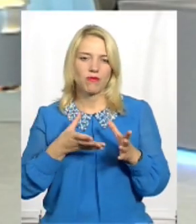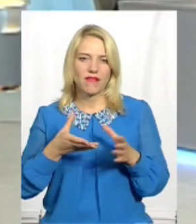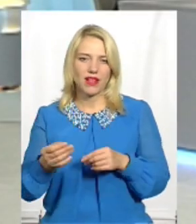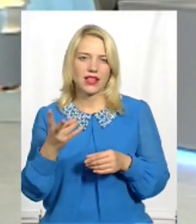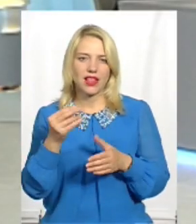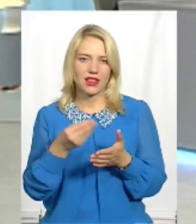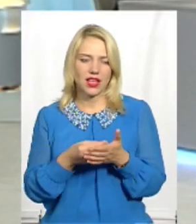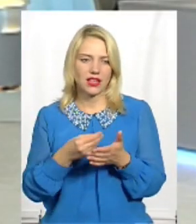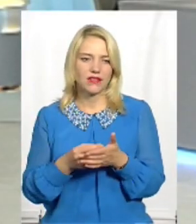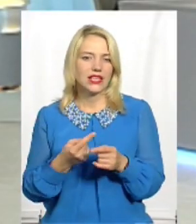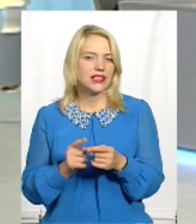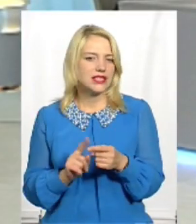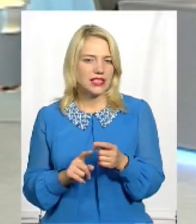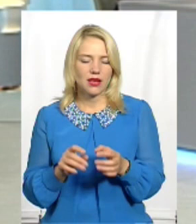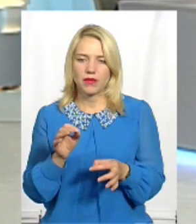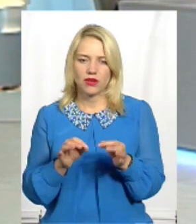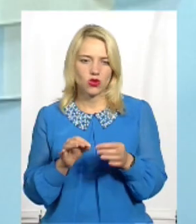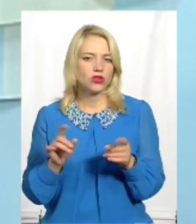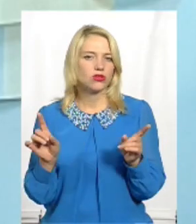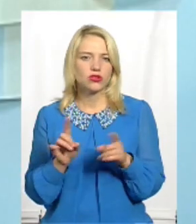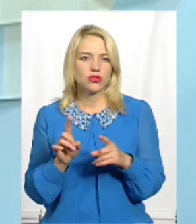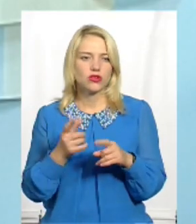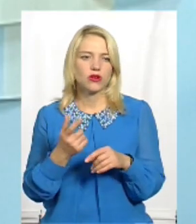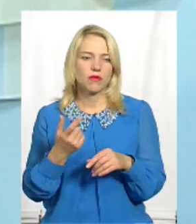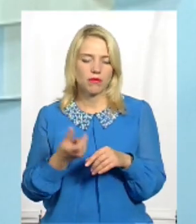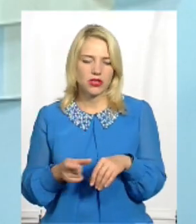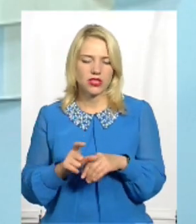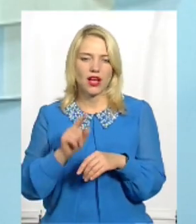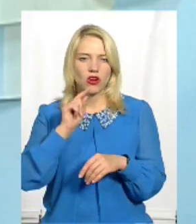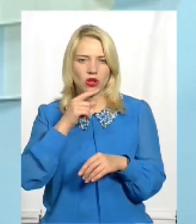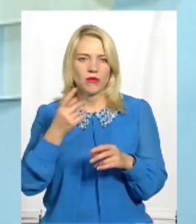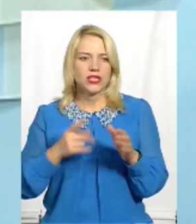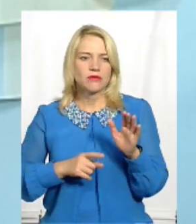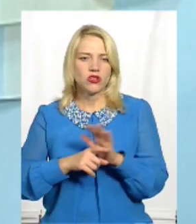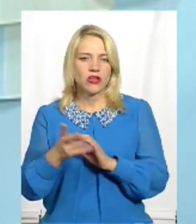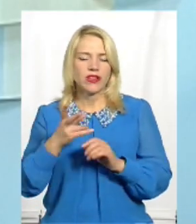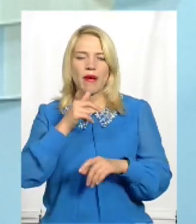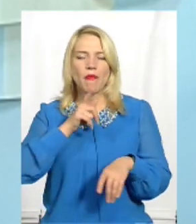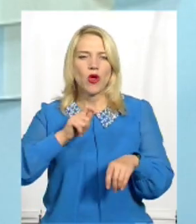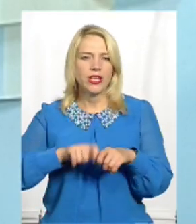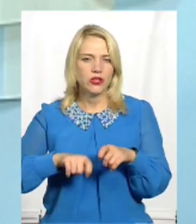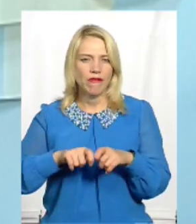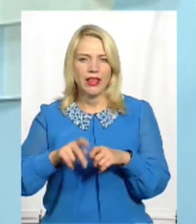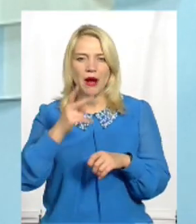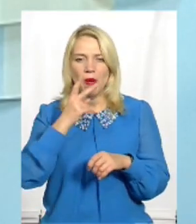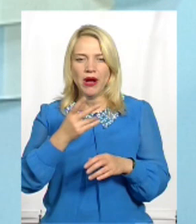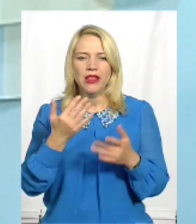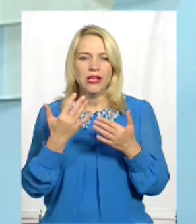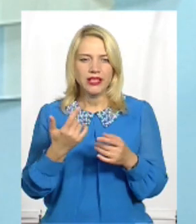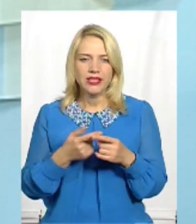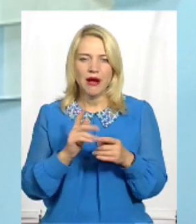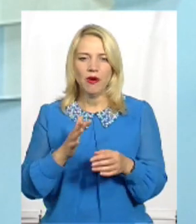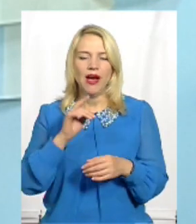це абсолютно природне, що вони більш економніші. Їх треба спочатку протестувати, побачити, наскільки буде